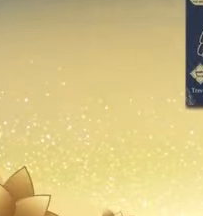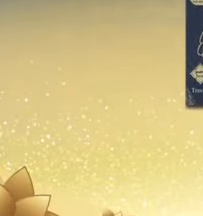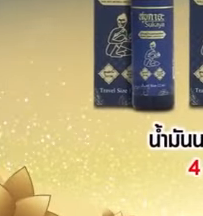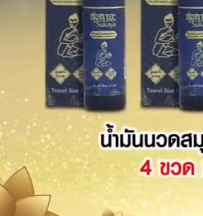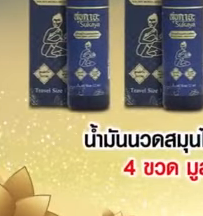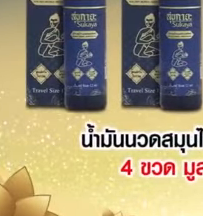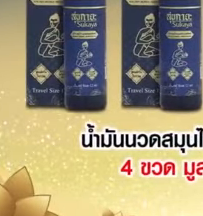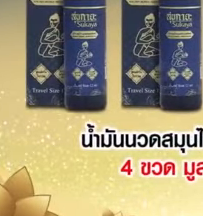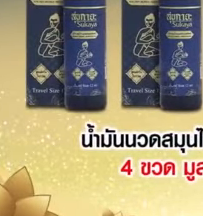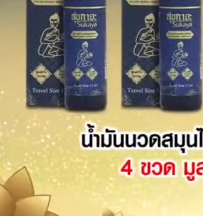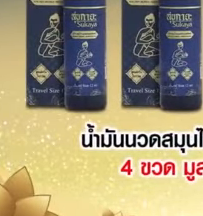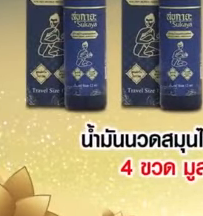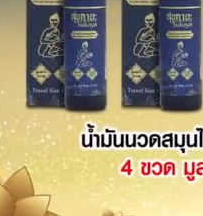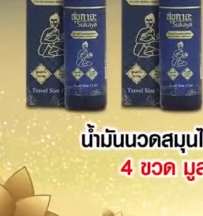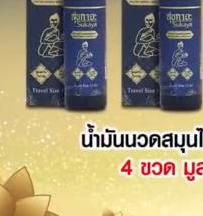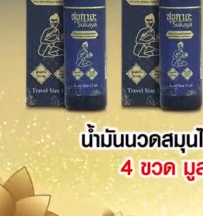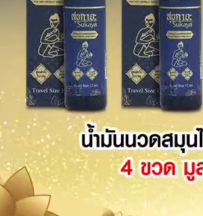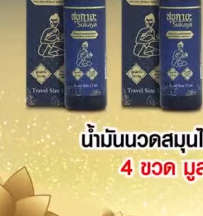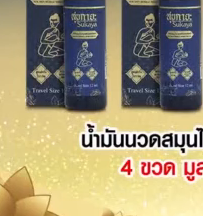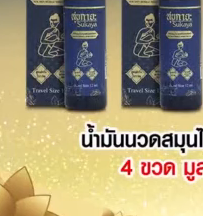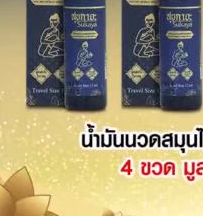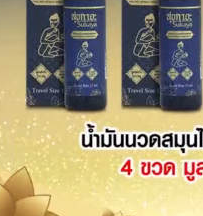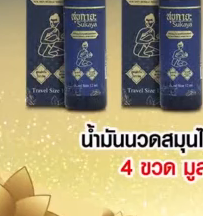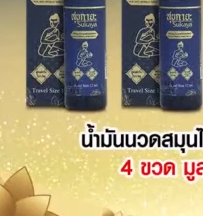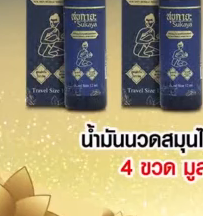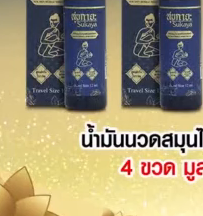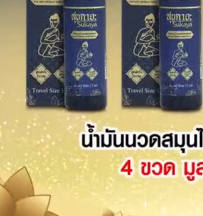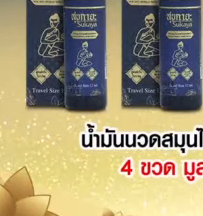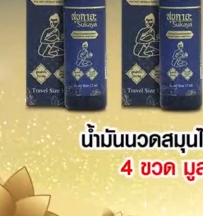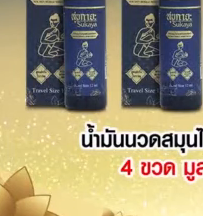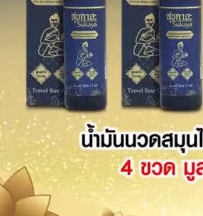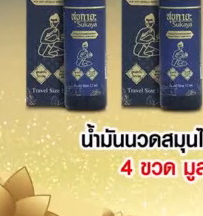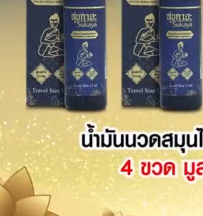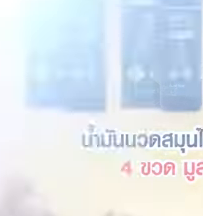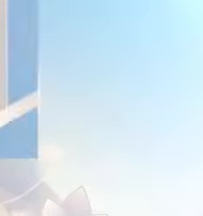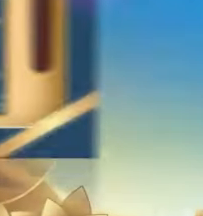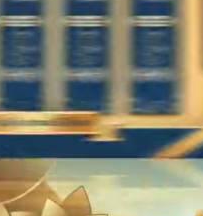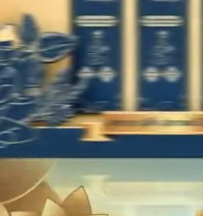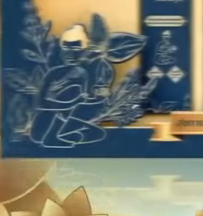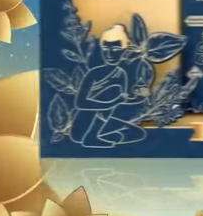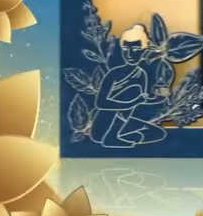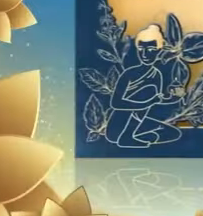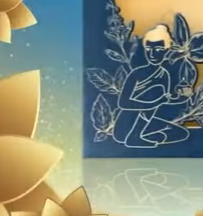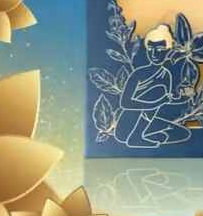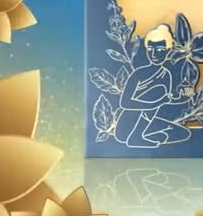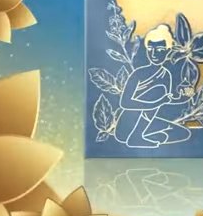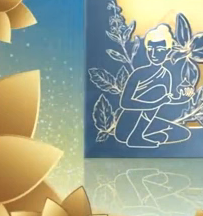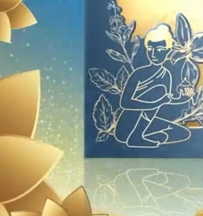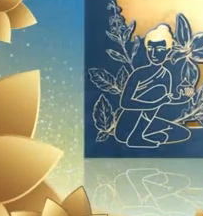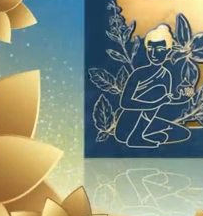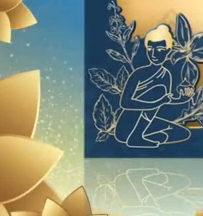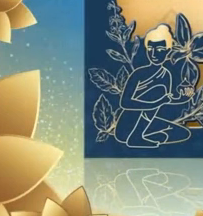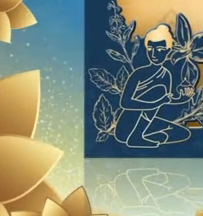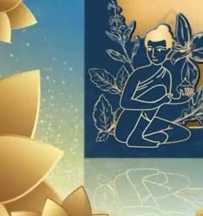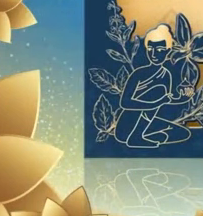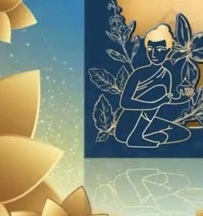4ขวดยังไม่พอรับเพิ่มสุกกายะสมุนไพรหอมอีก1กระปุกและไม้กดจุดอีก1ชิ้นทั้งหมดบรรจุอยู่ในกล่องกิฟต์เ